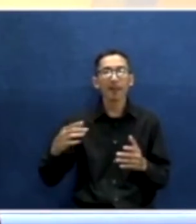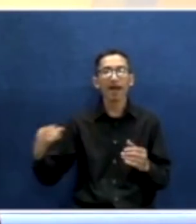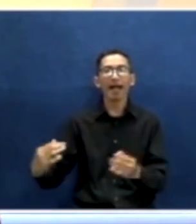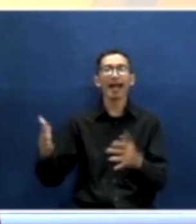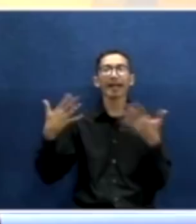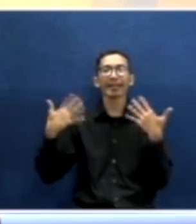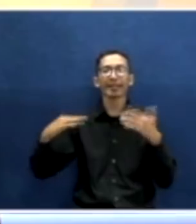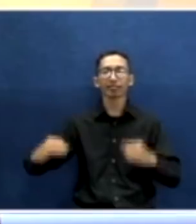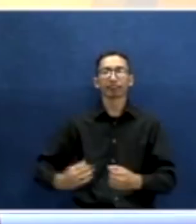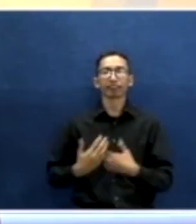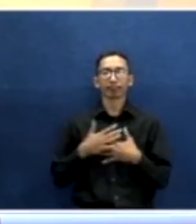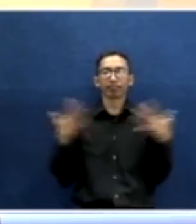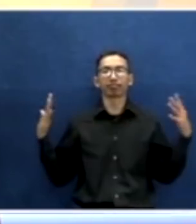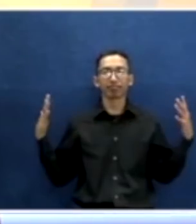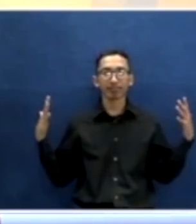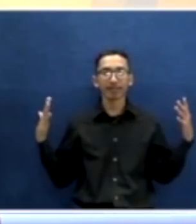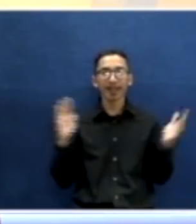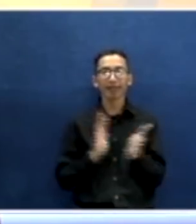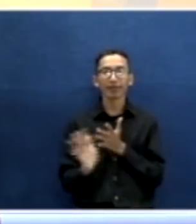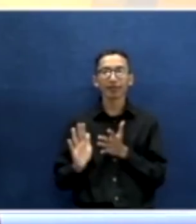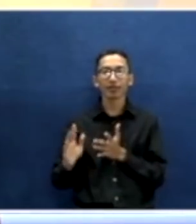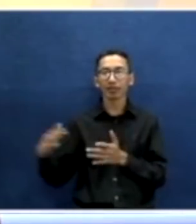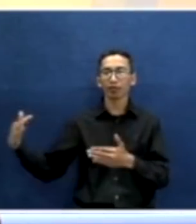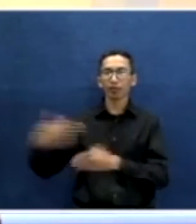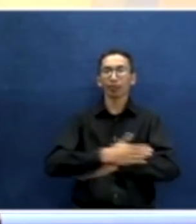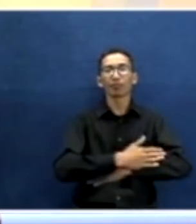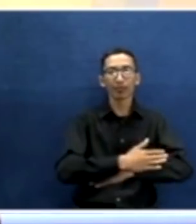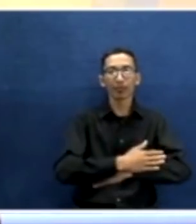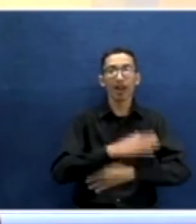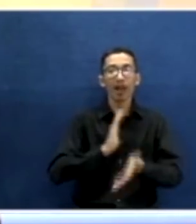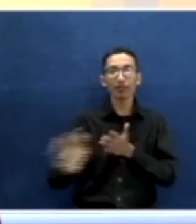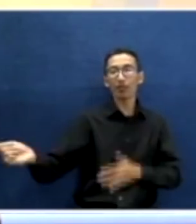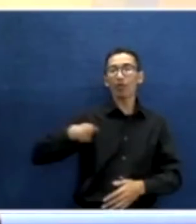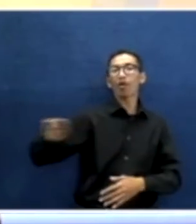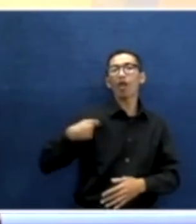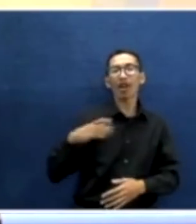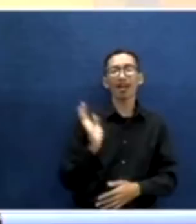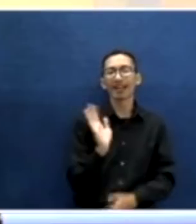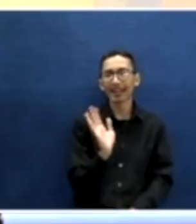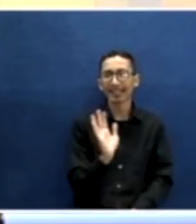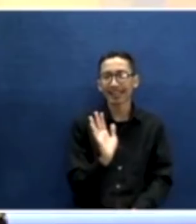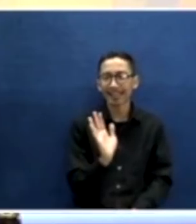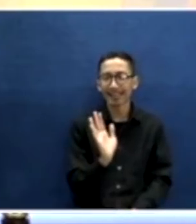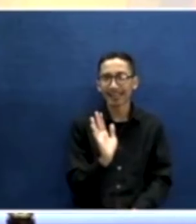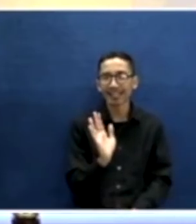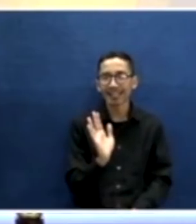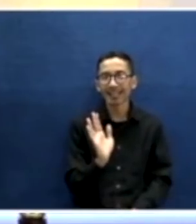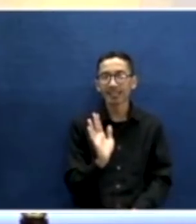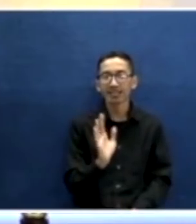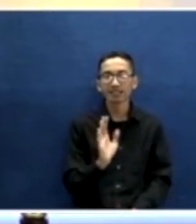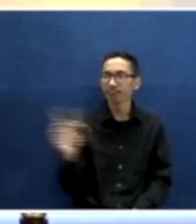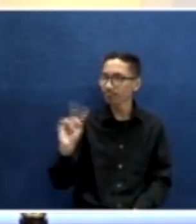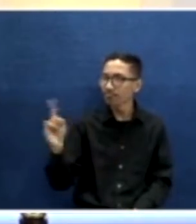kamu harus maklum kamu harus berikan umur dan kamu tidak boleh pukul dia Hai tapi Umar Bin Khattab saat itu berkas dan